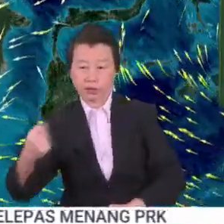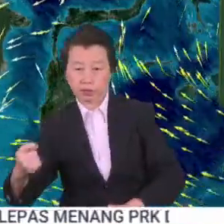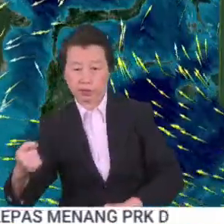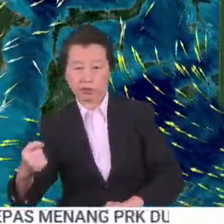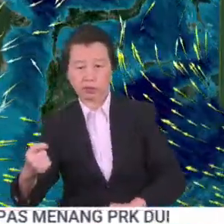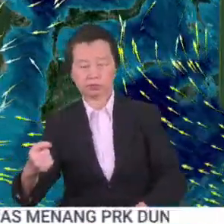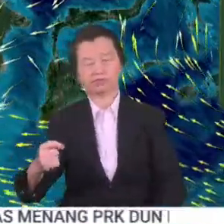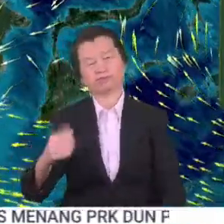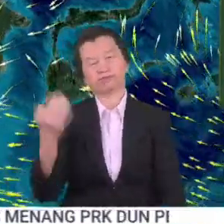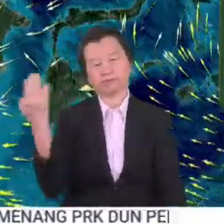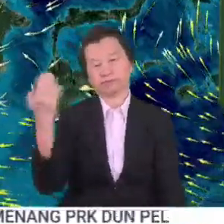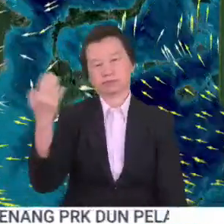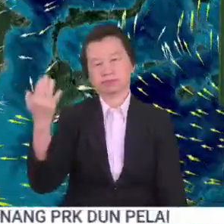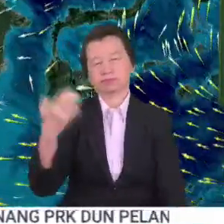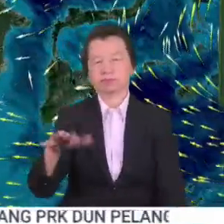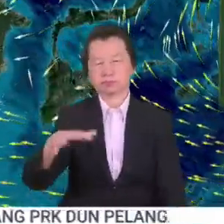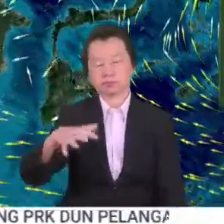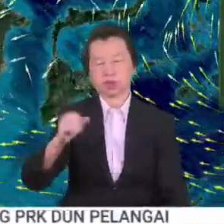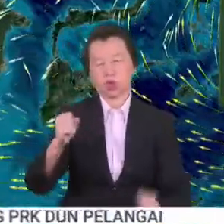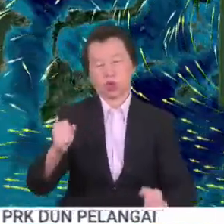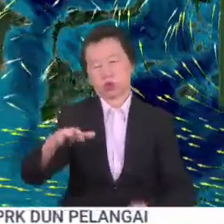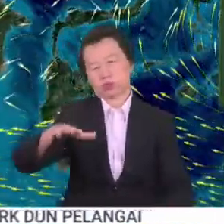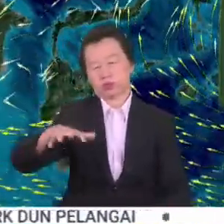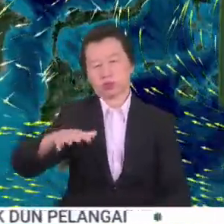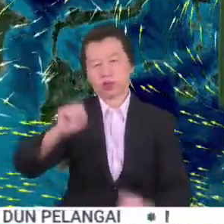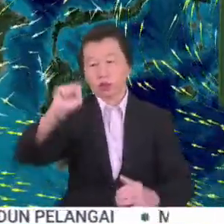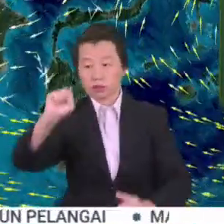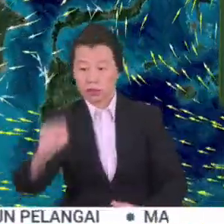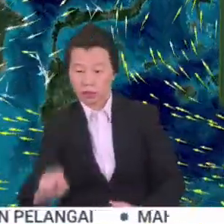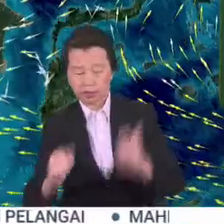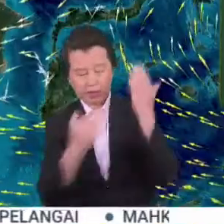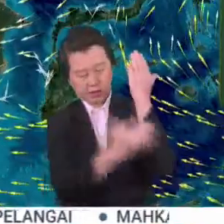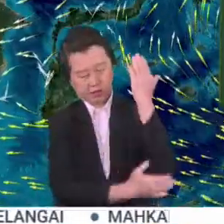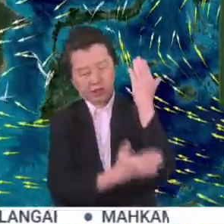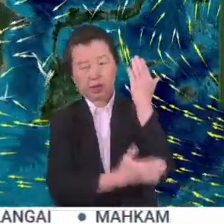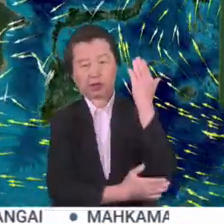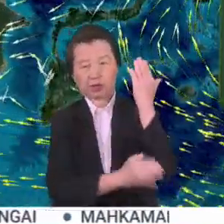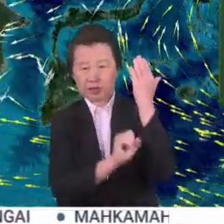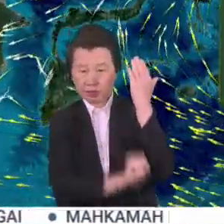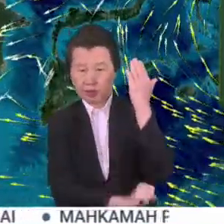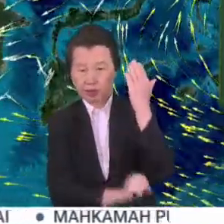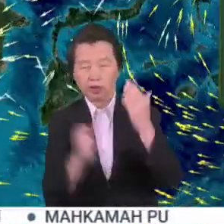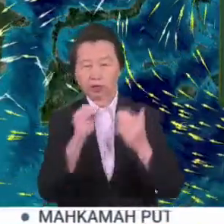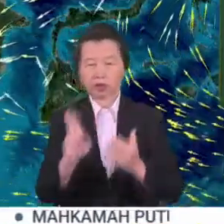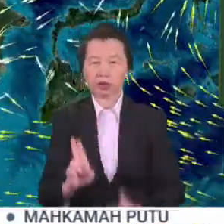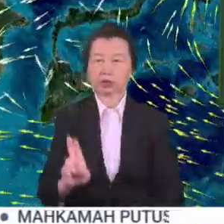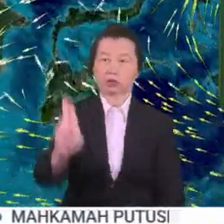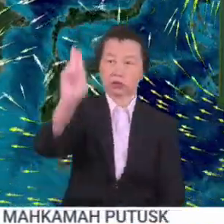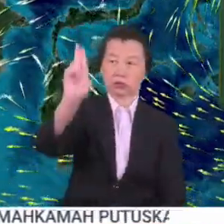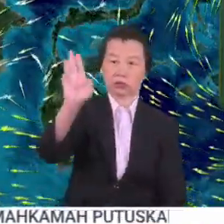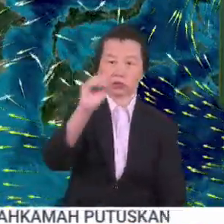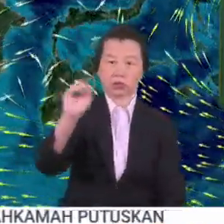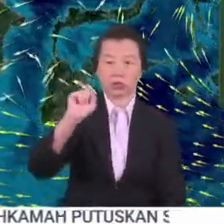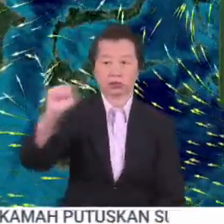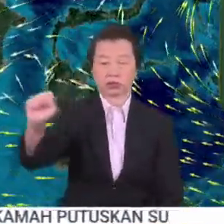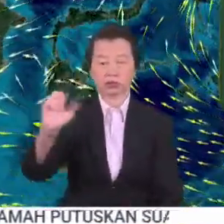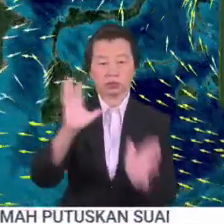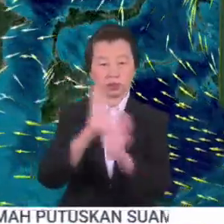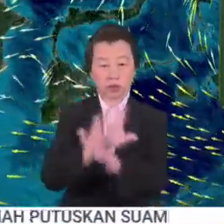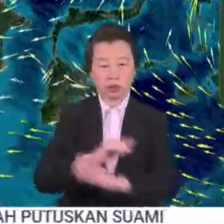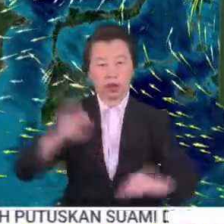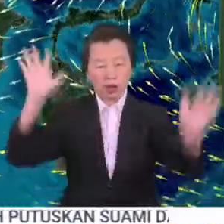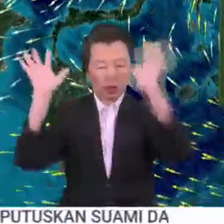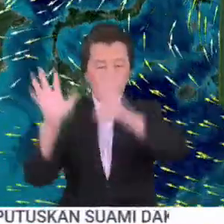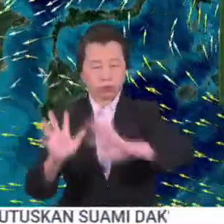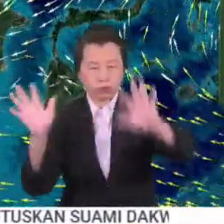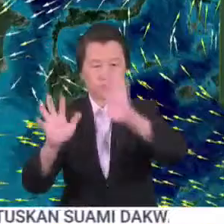agak dominan sederhana kuat di bahagian Selatan semenanjung Malaysia dan di bahagian Utara dan juga di negeri Sabah dan Sarawak angin